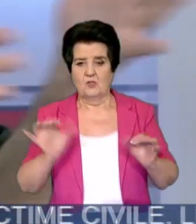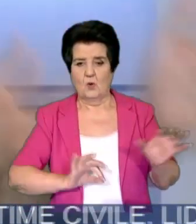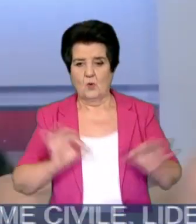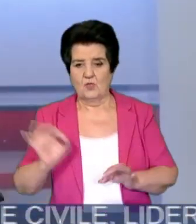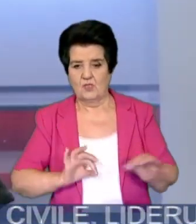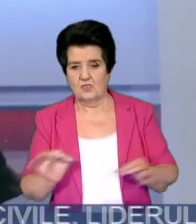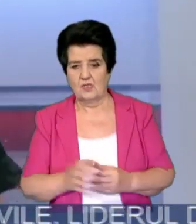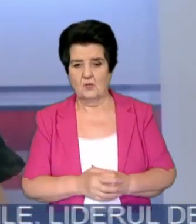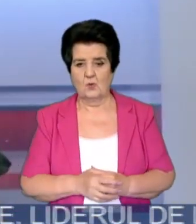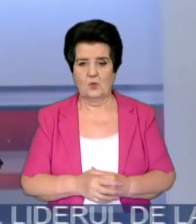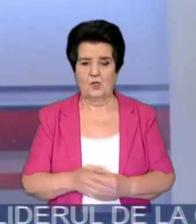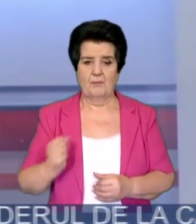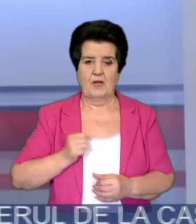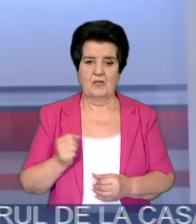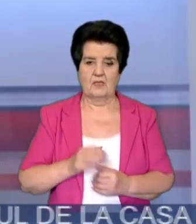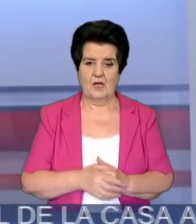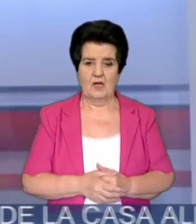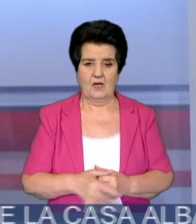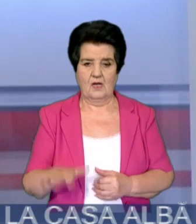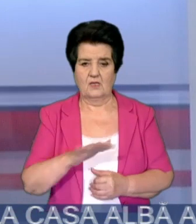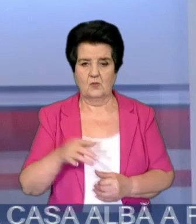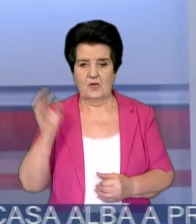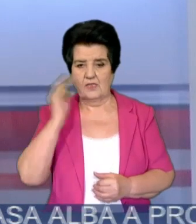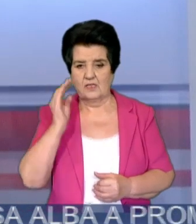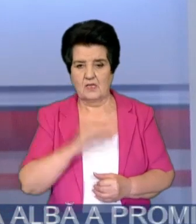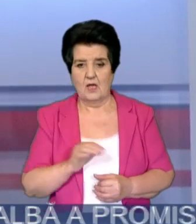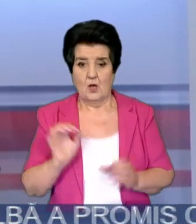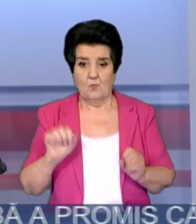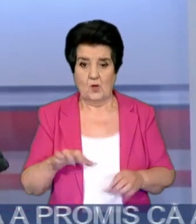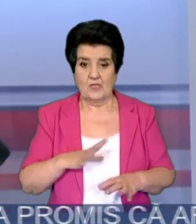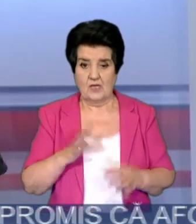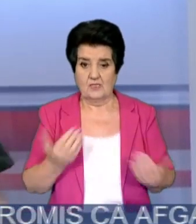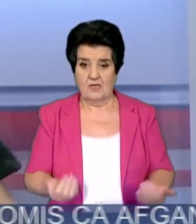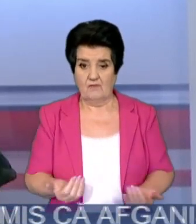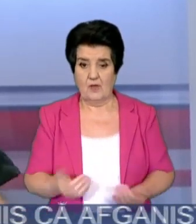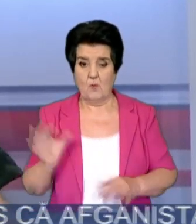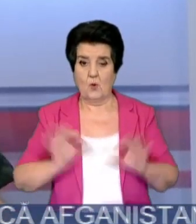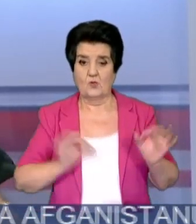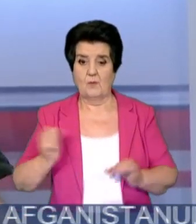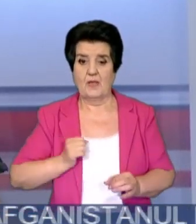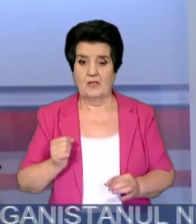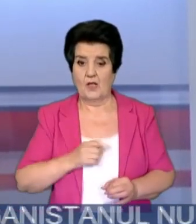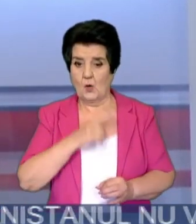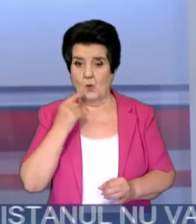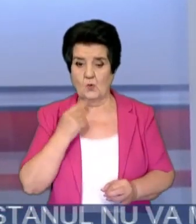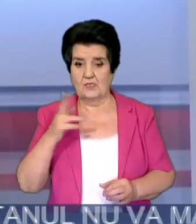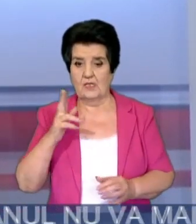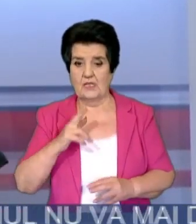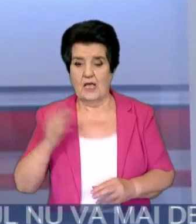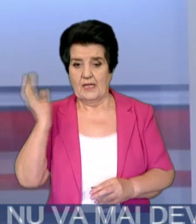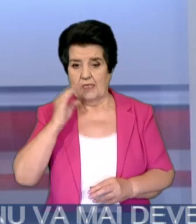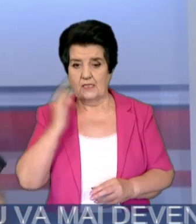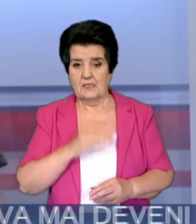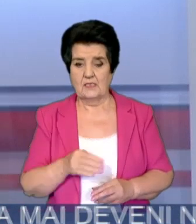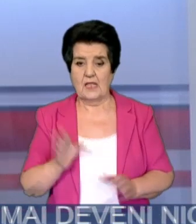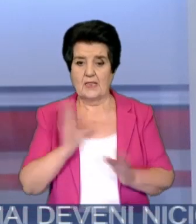și legiferarea contingentului militar în regiunea transnistreană. Și nu știi, poate noi astăzi aveam un contingent militar rus în Transnistria din natura în care se